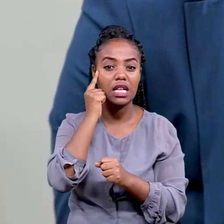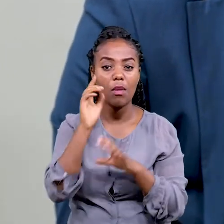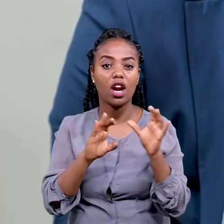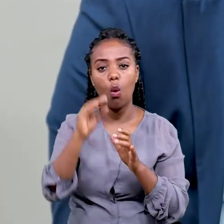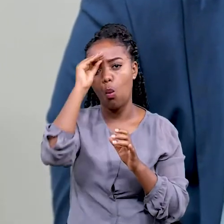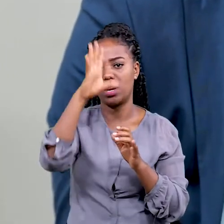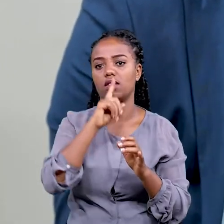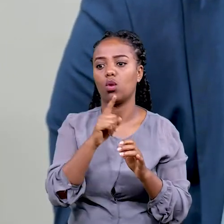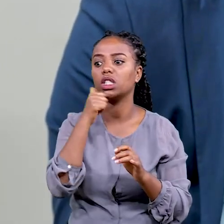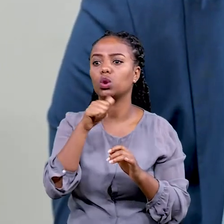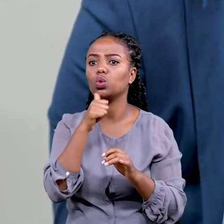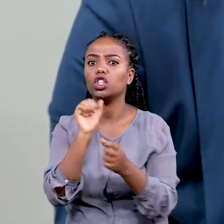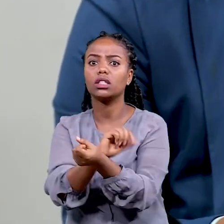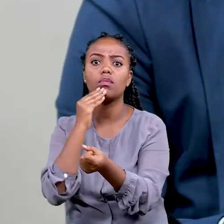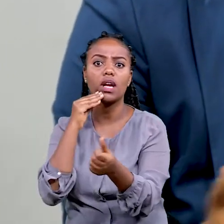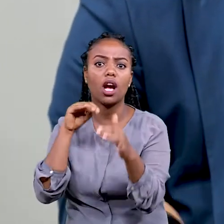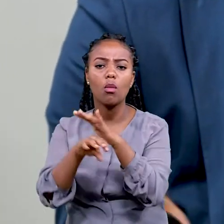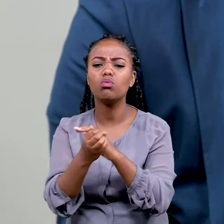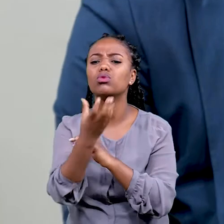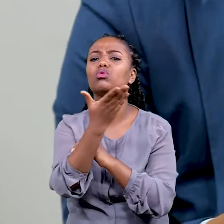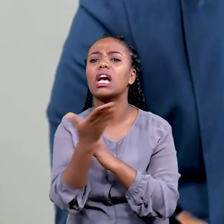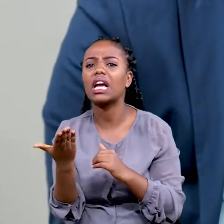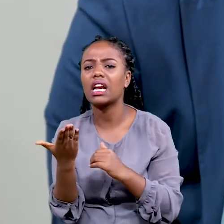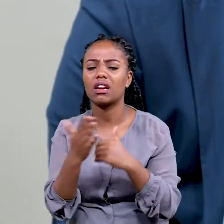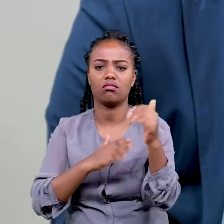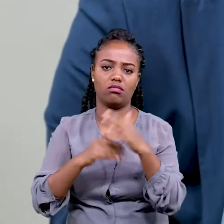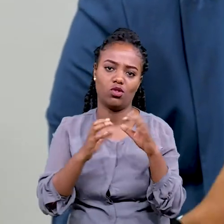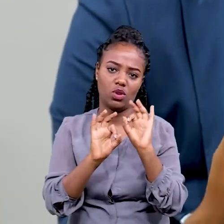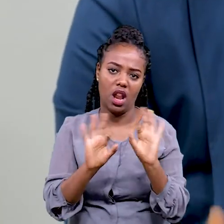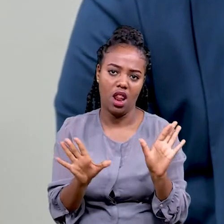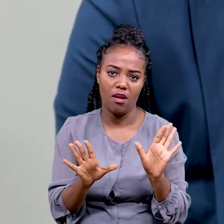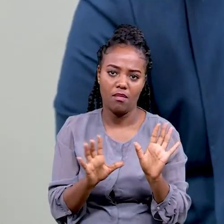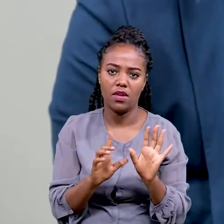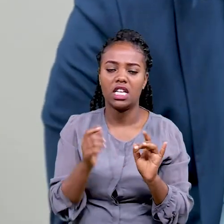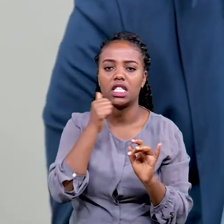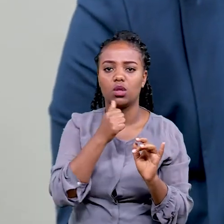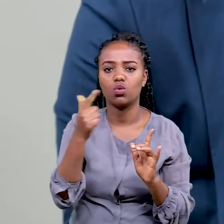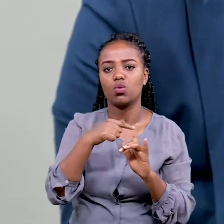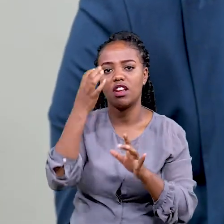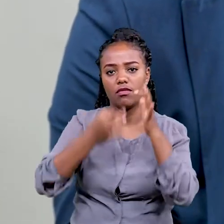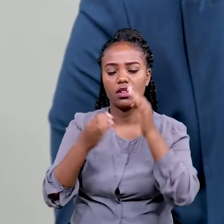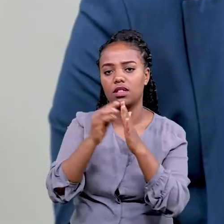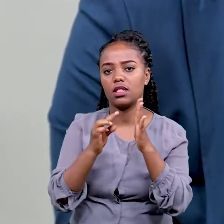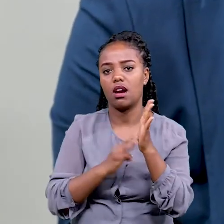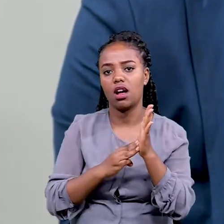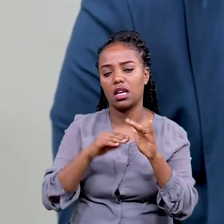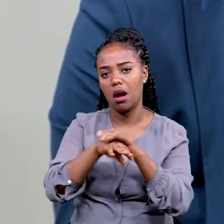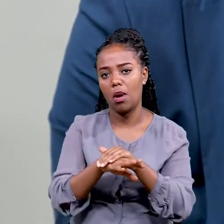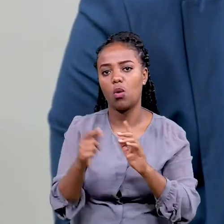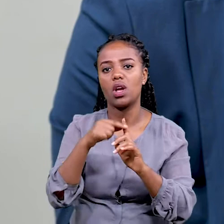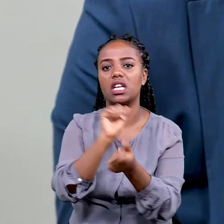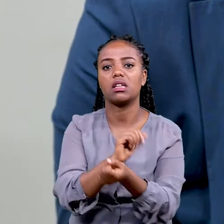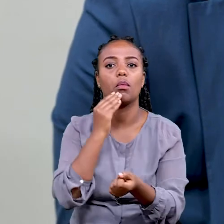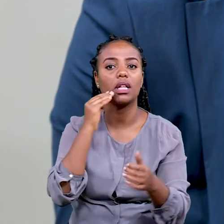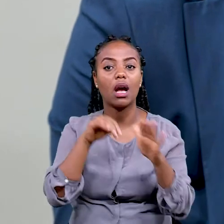አድርገው ወንዶችን ነው። ሴቶች ሲሄዱ ብዙ ነገሮቹ ፋሲሊቲዎች የሉ። ሴቶች ግን ወደ ፍትህ ስርዓቱ ይገባሉ፣ ወደ ማረሚያ ቤት ይገባሉ፣ ያንን